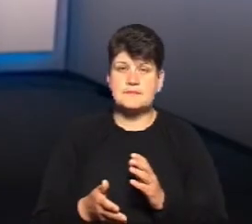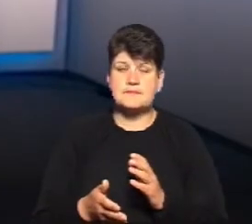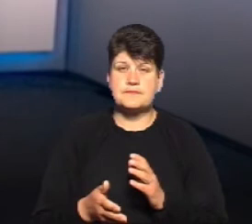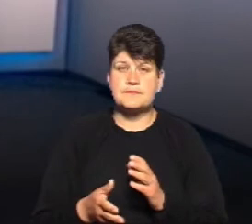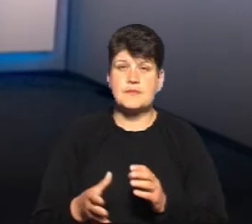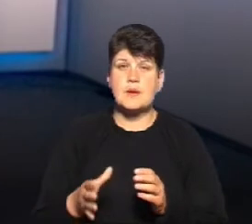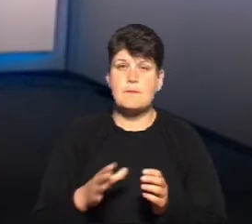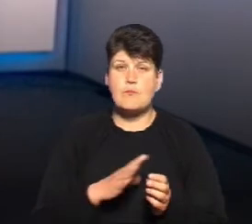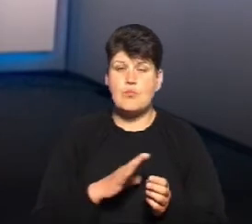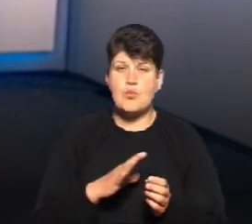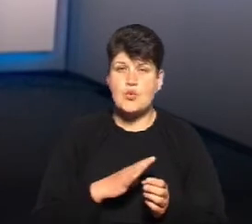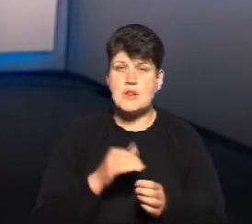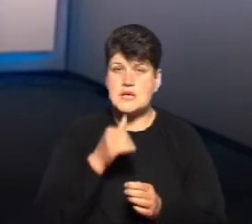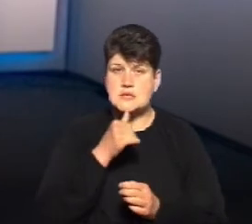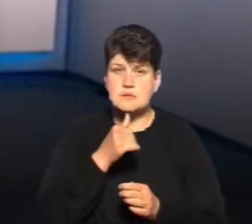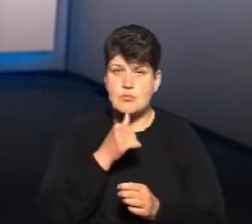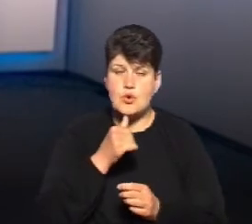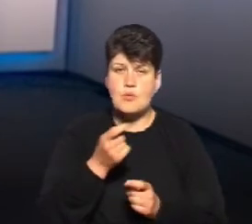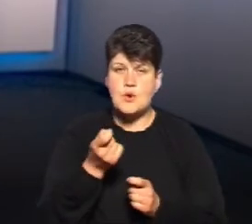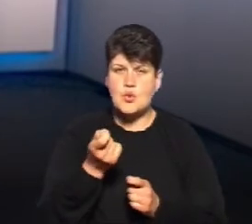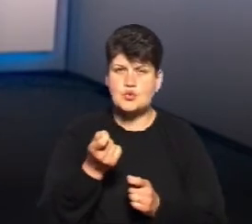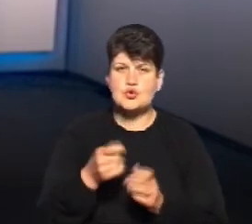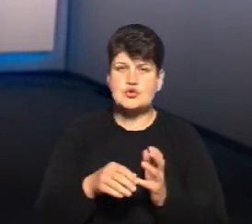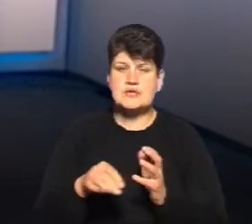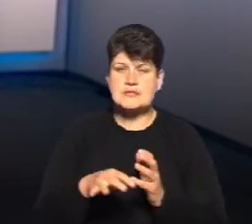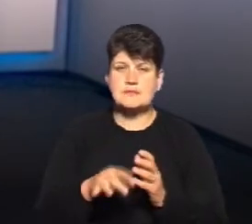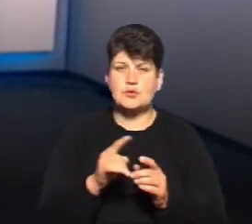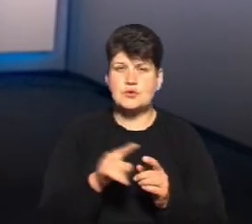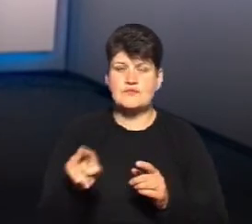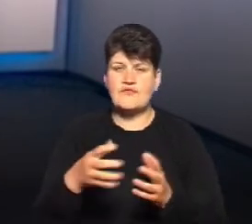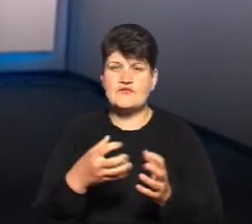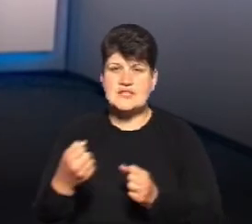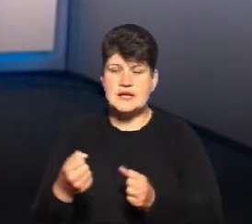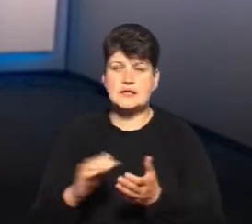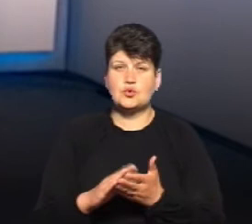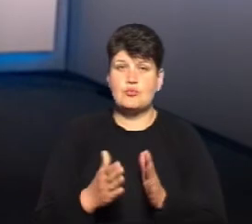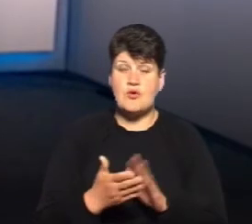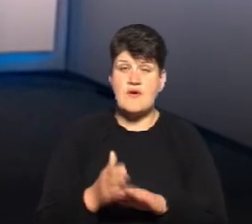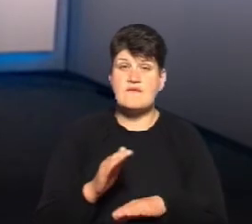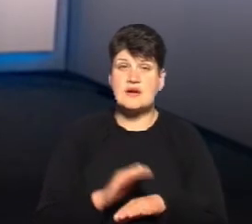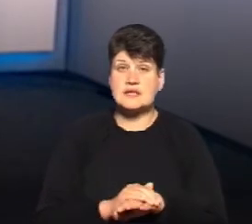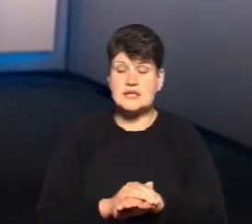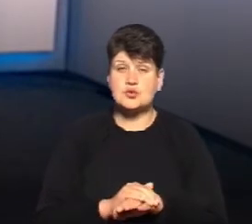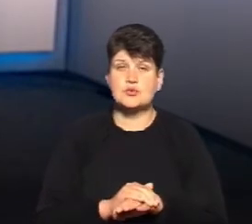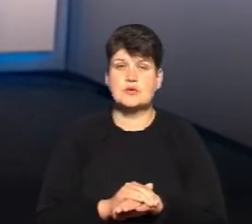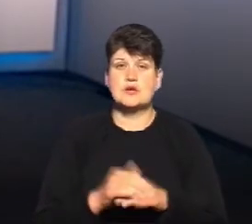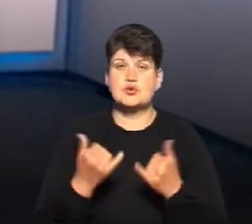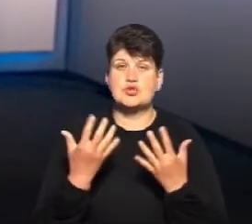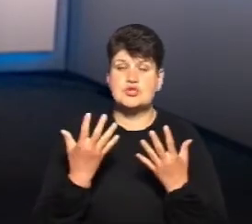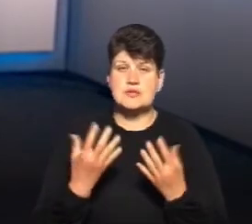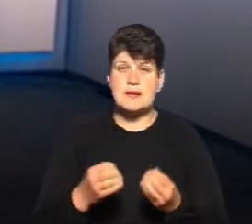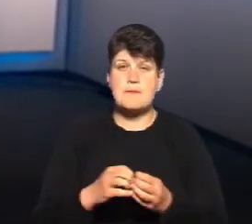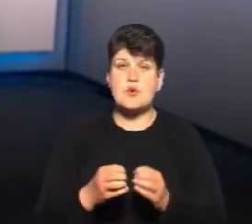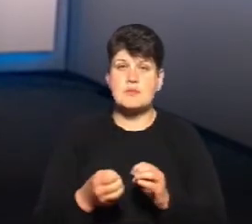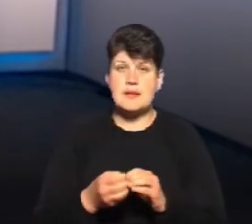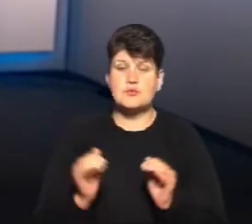Були спроби кусочок землі там туди-сюди взяти, домовитися, але фактично, оскільки на сьогоднішній день досить проблематично зменшити